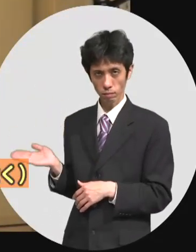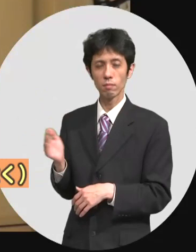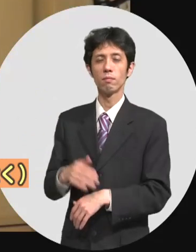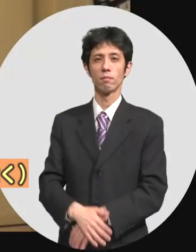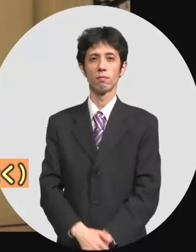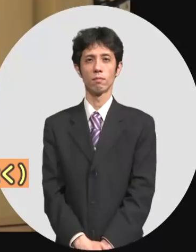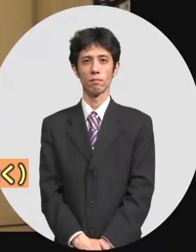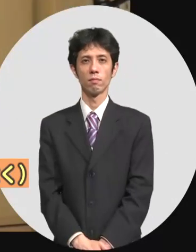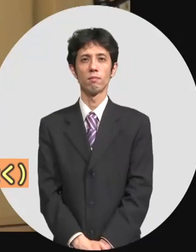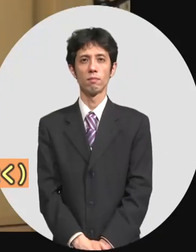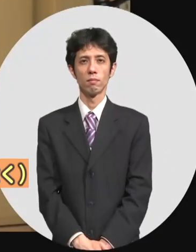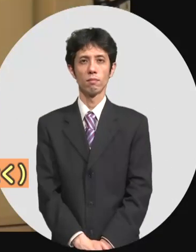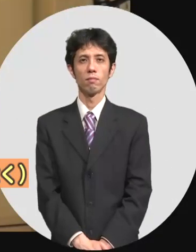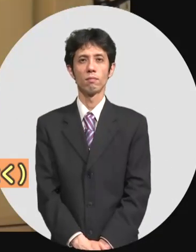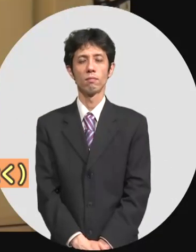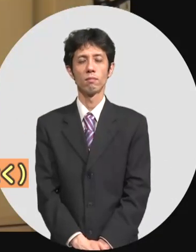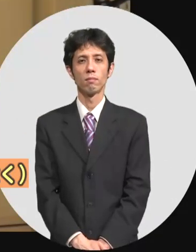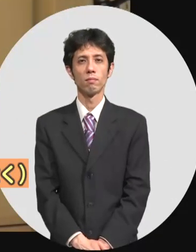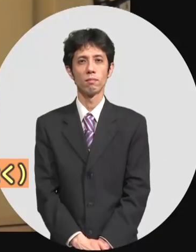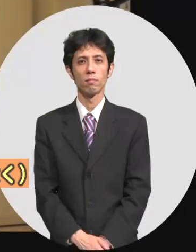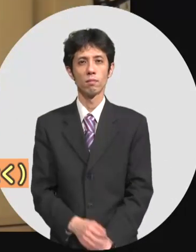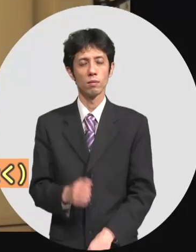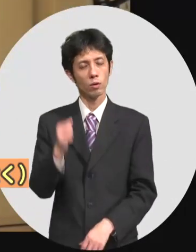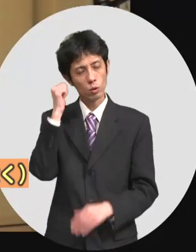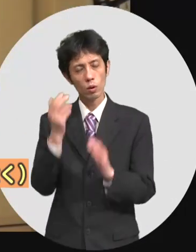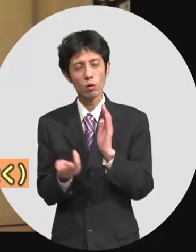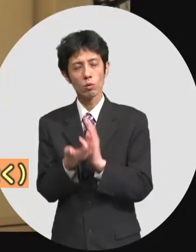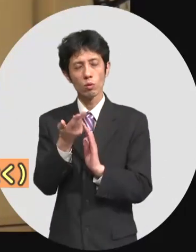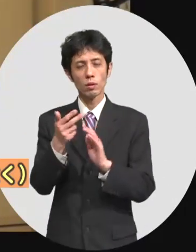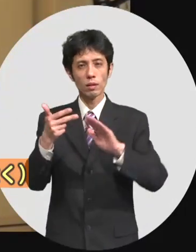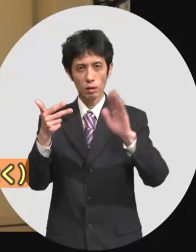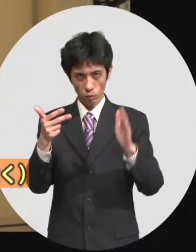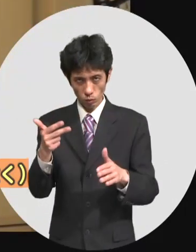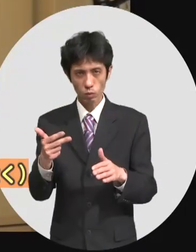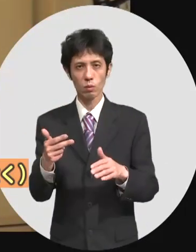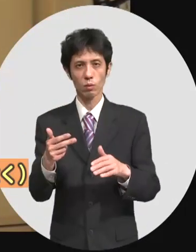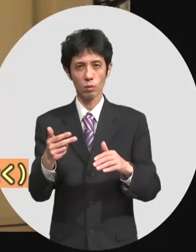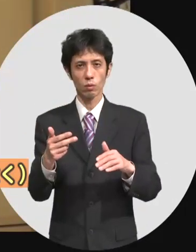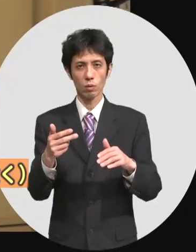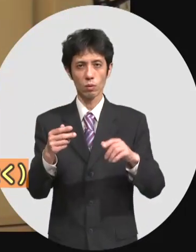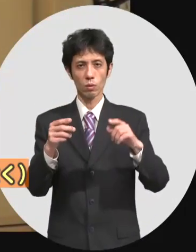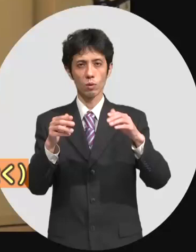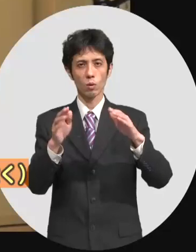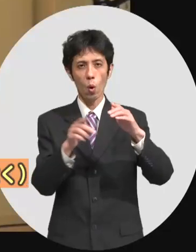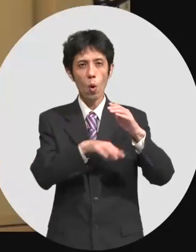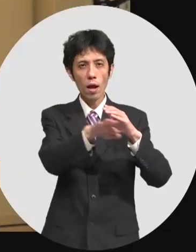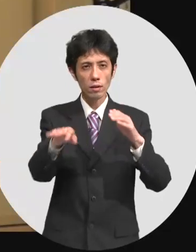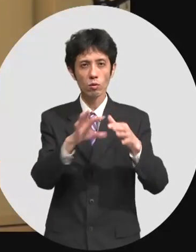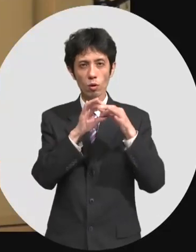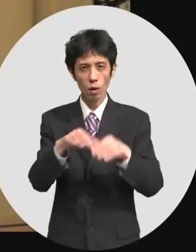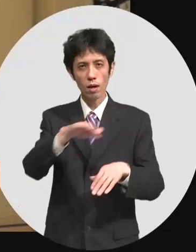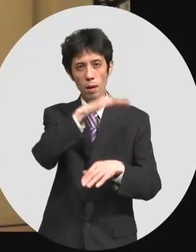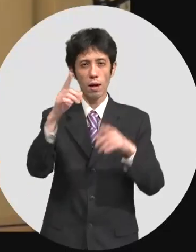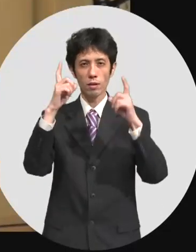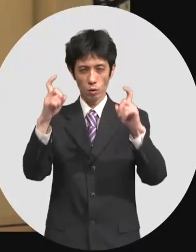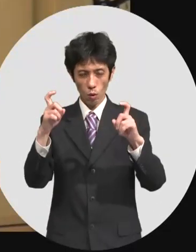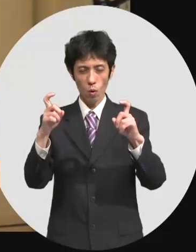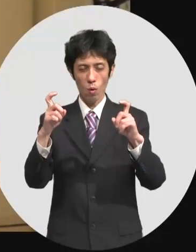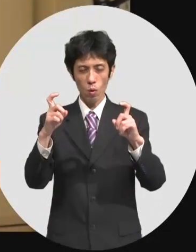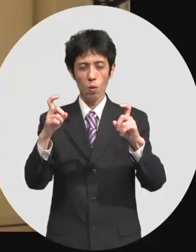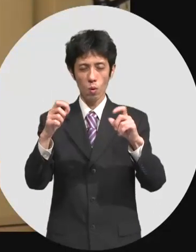館、図書館、歴史館、植物園とか宿泊施設で、都市公園につきましては山城総合運動公園